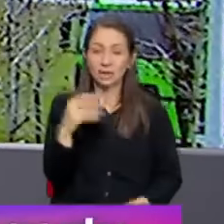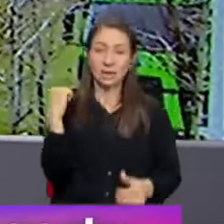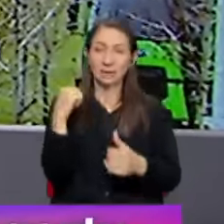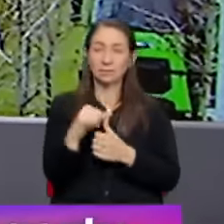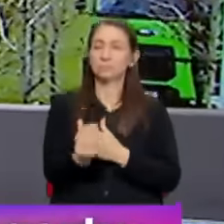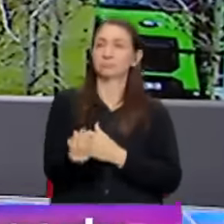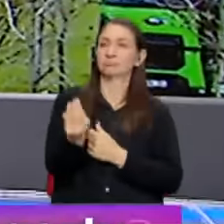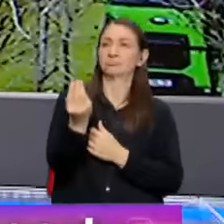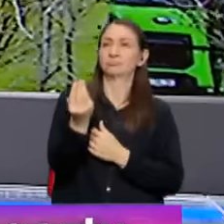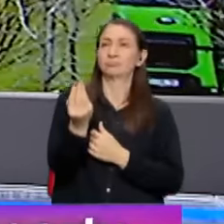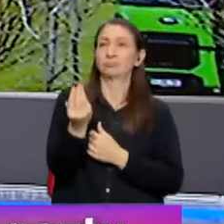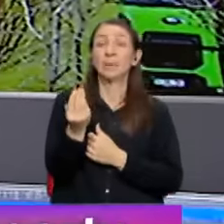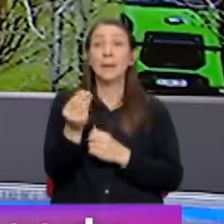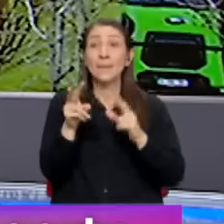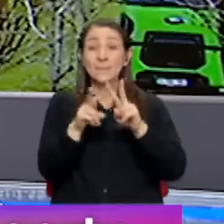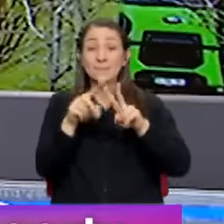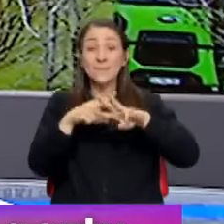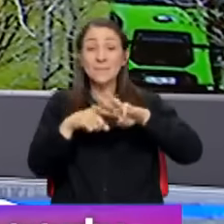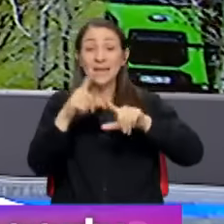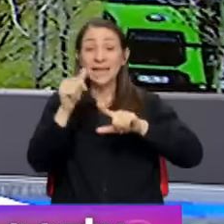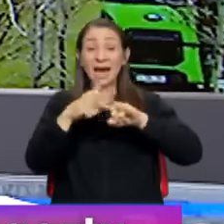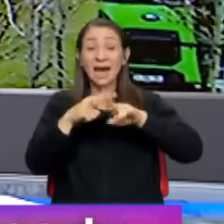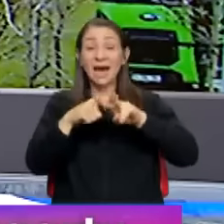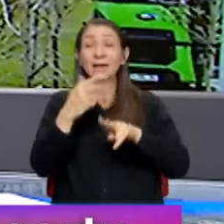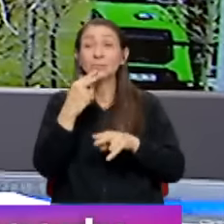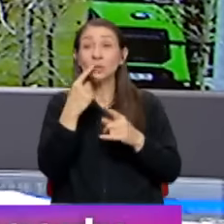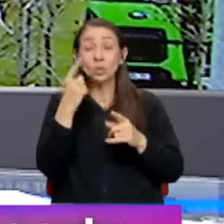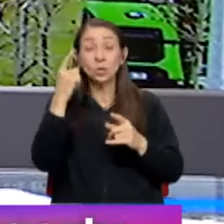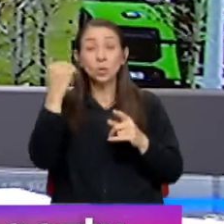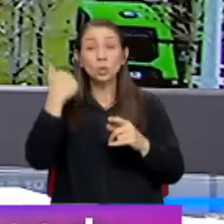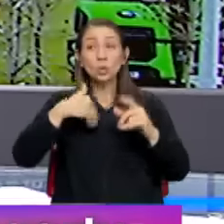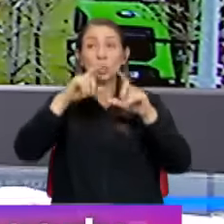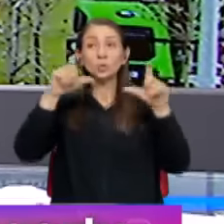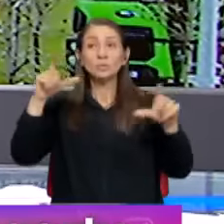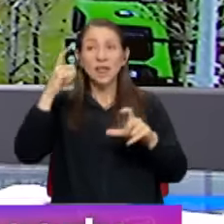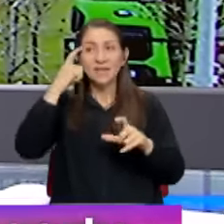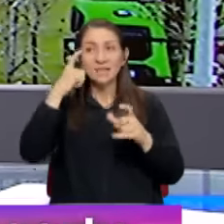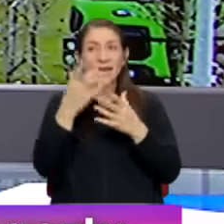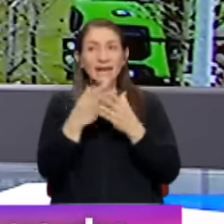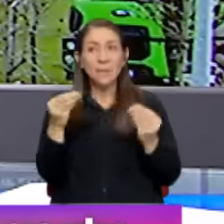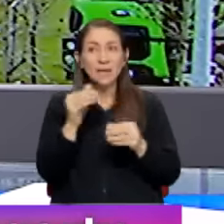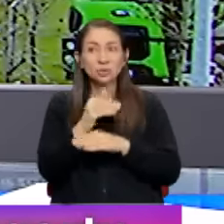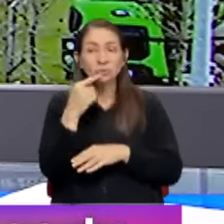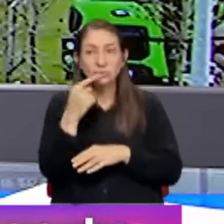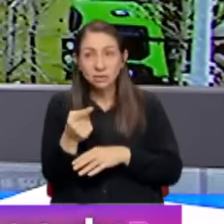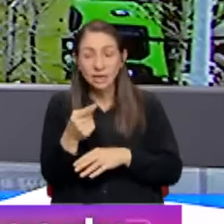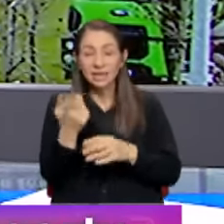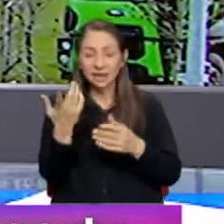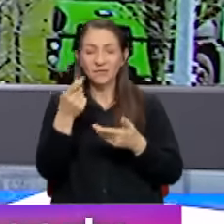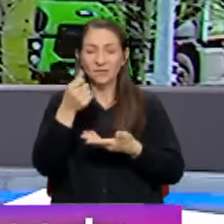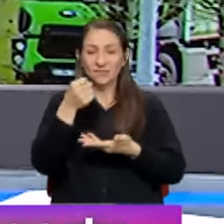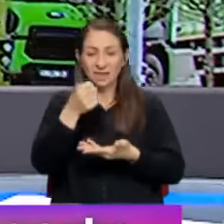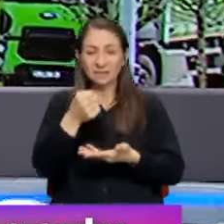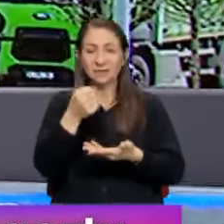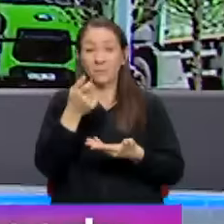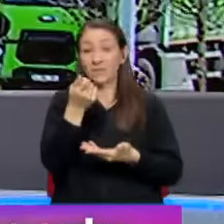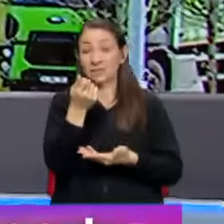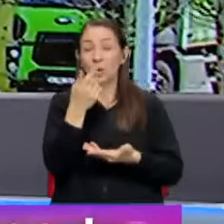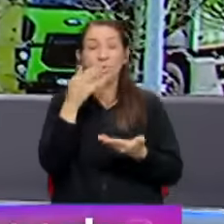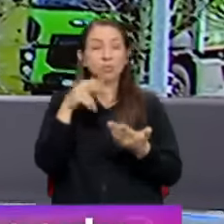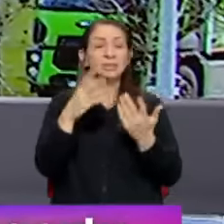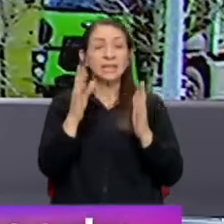yeniden karşımızda gelelim. Meli Hanım'ın söylediği kurumsal hafıza kaybı yaşıyoruz sözlerine. Zaten finansal okur yazar